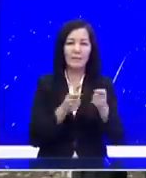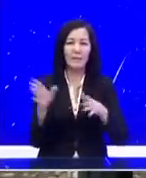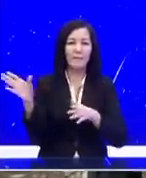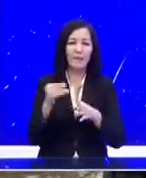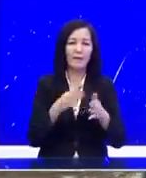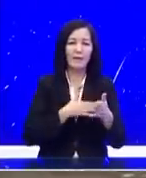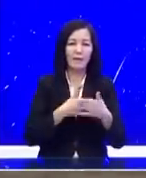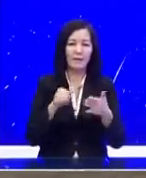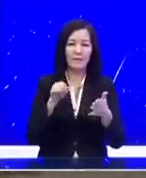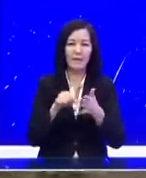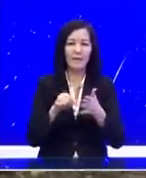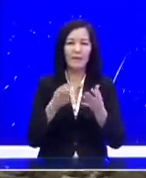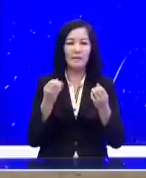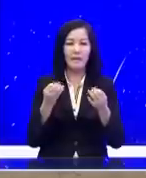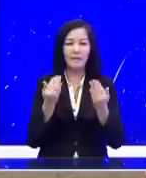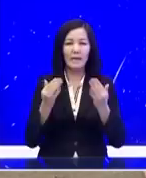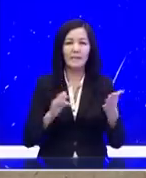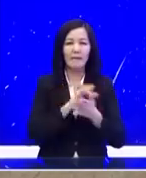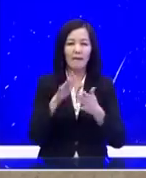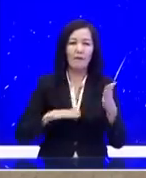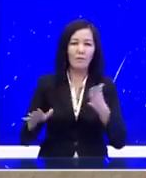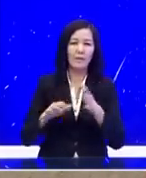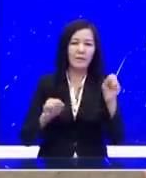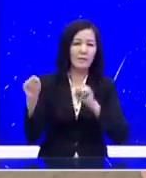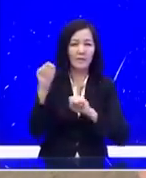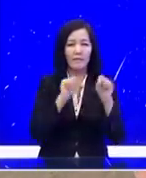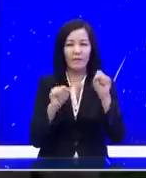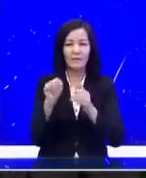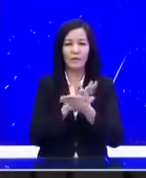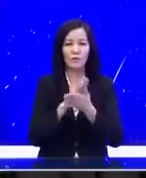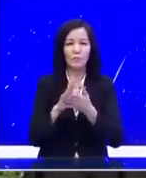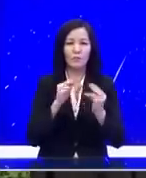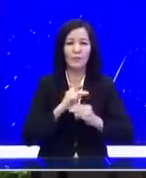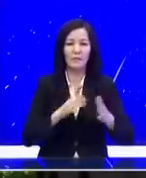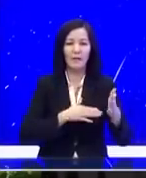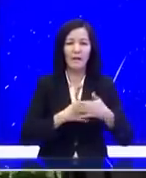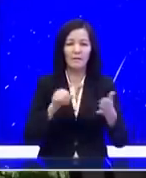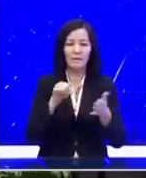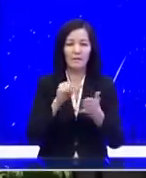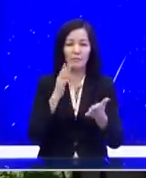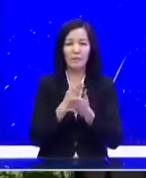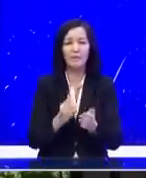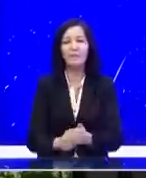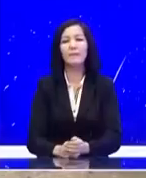барлығы жұмылдырылған. Мұнан бөлек олар қазір қала аудандарды дезинфекциялау жұмыстары